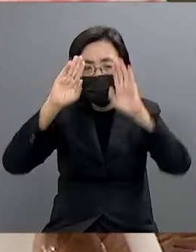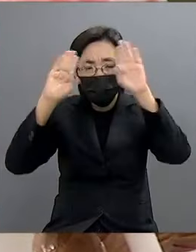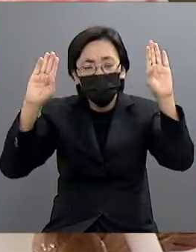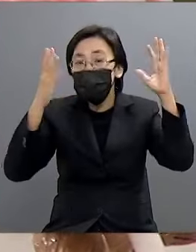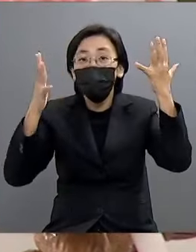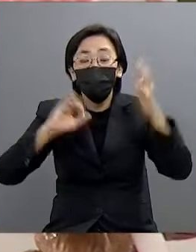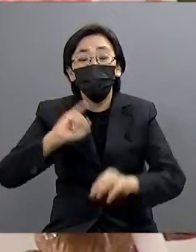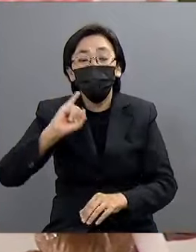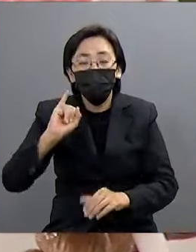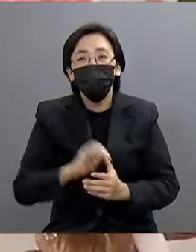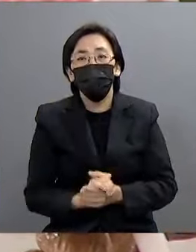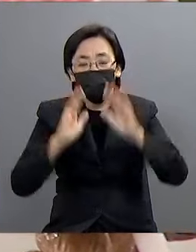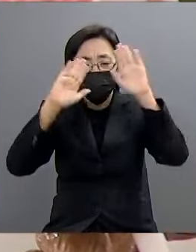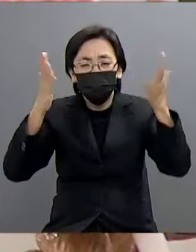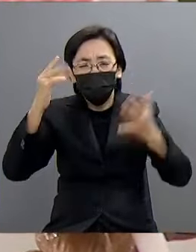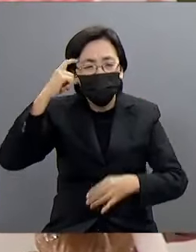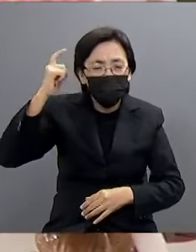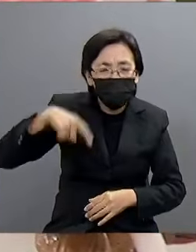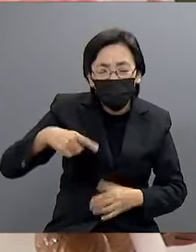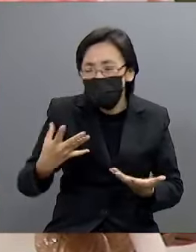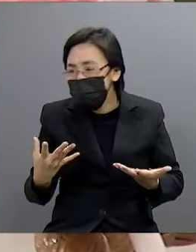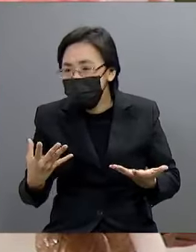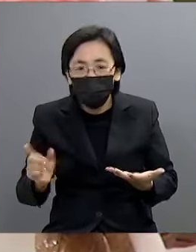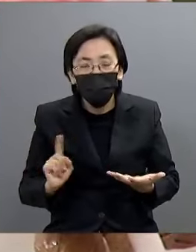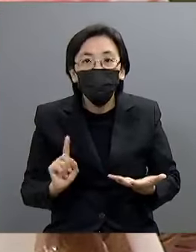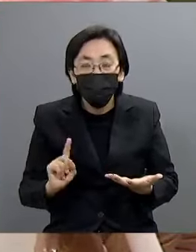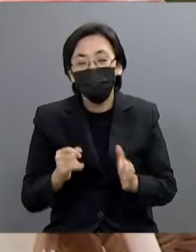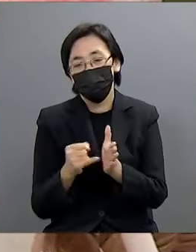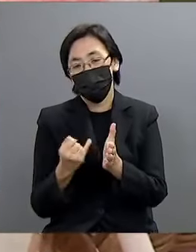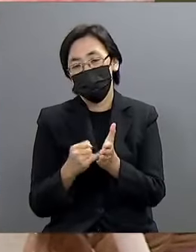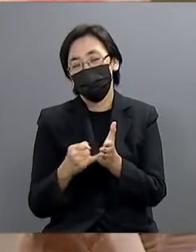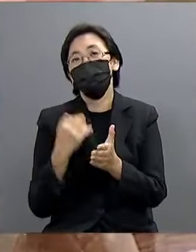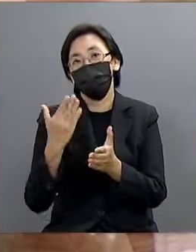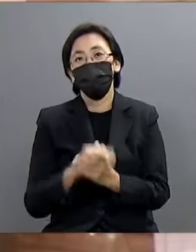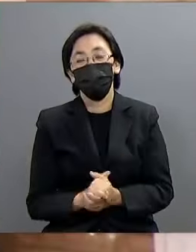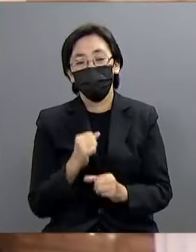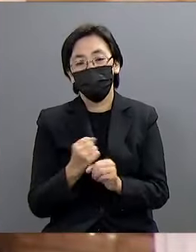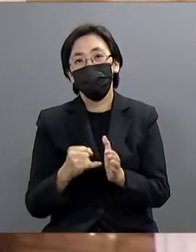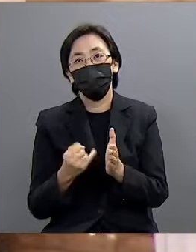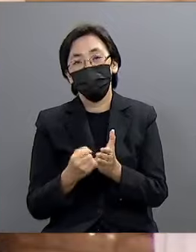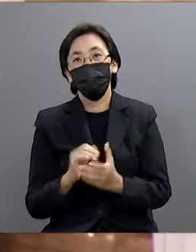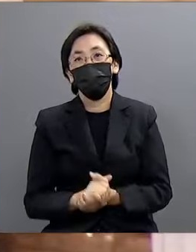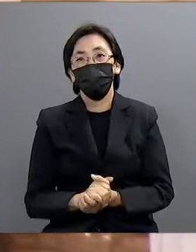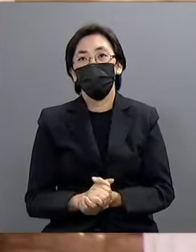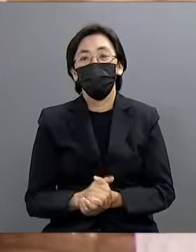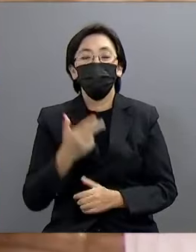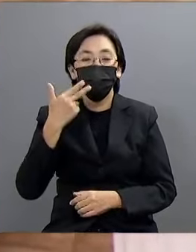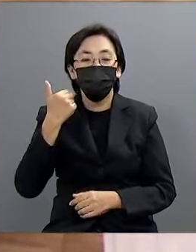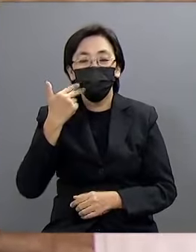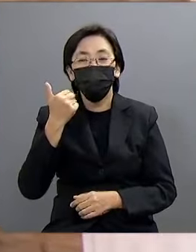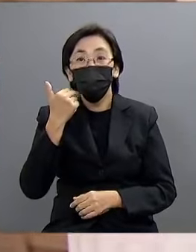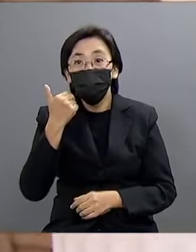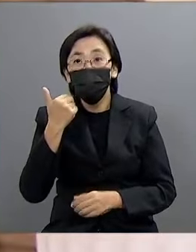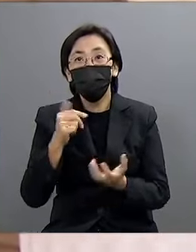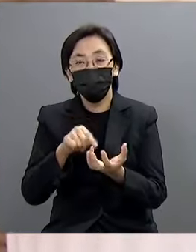การณ์แล้วก็ทำอะไรไม่ค่อยเป็นเราก็เริ่มจากสิ่งที่ง่ายๆก็คือแม่พิมพ์เทียนแม่พิมพ์ขนมอะค่ะมันสามารถหาซื้อได้ทั่ว